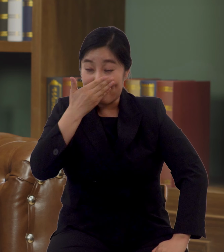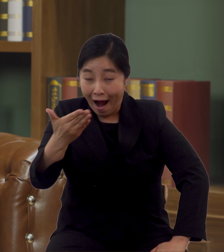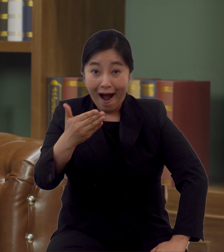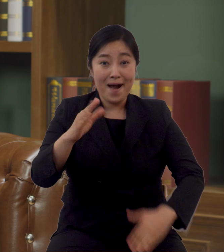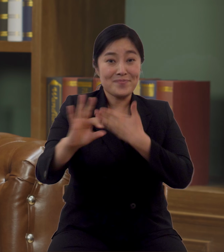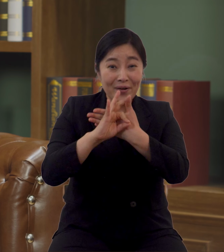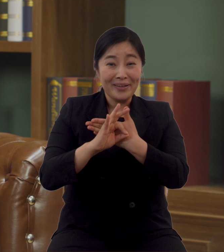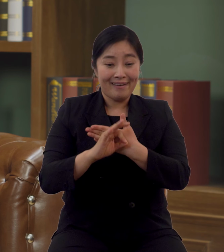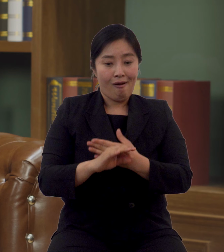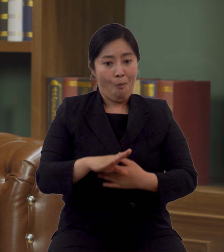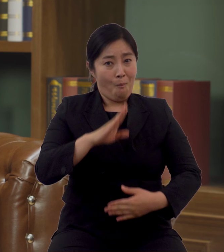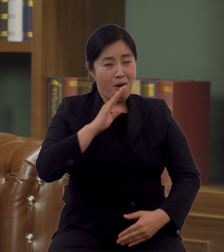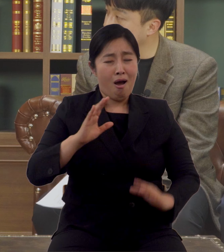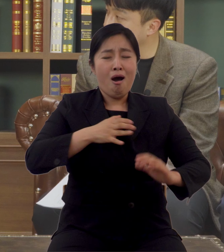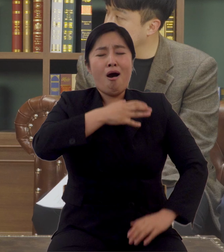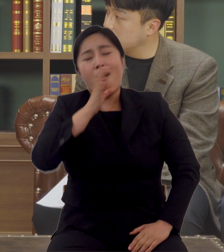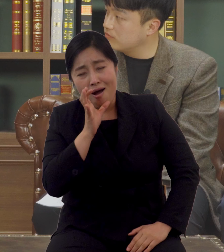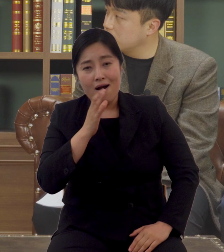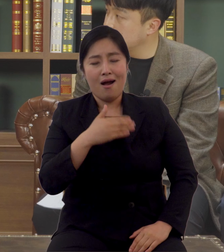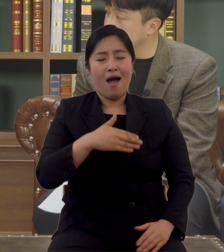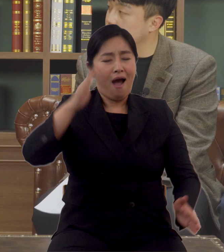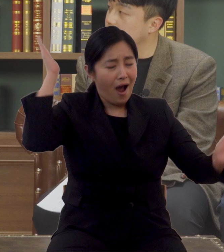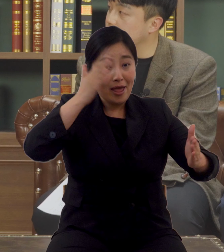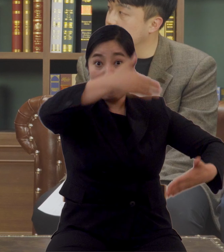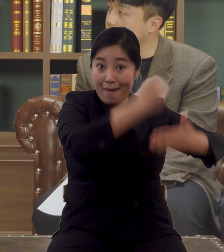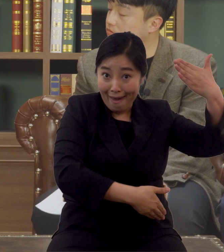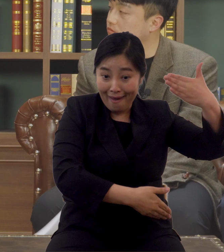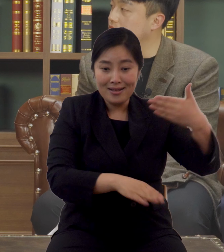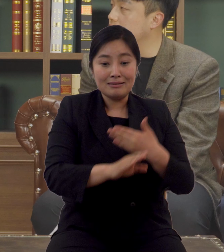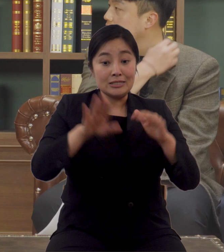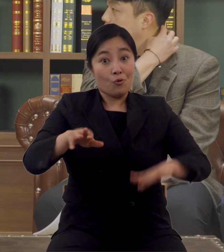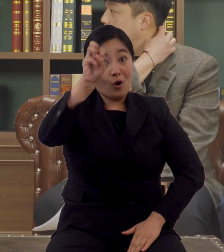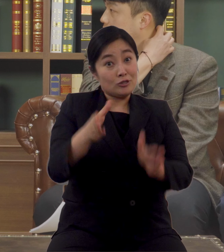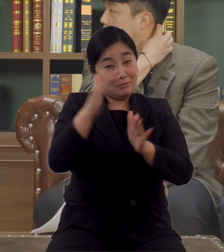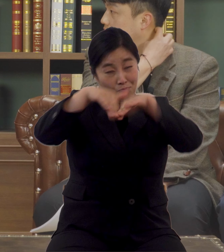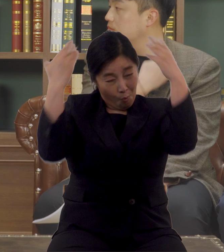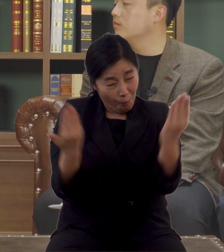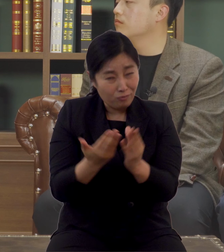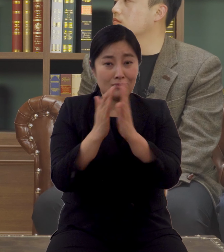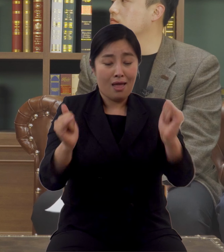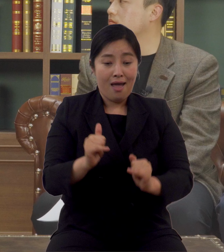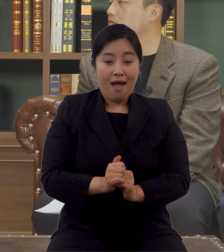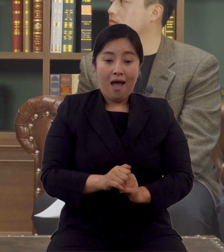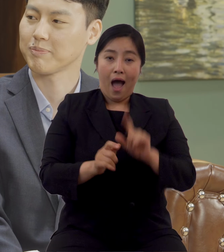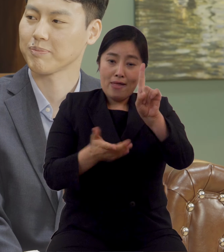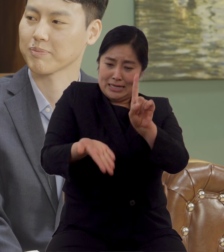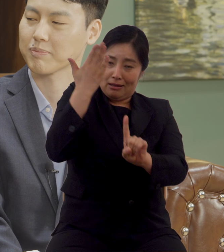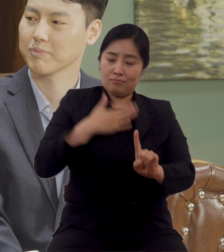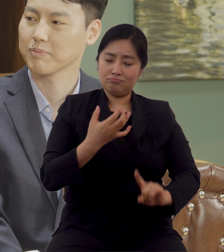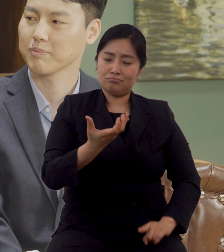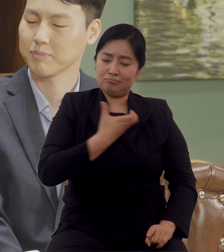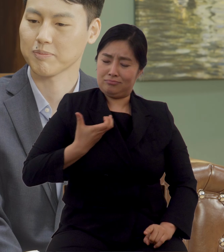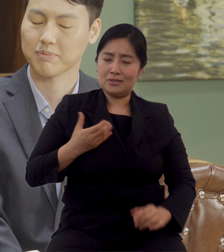취업 인구가 유발된다면 어르신이나 미성년자를 제외하고 나서는 지금 광주 시민 모두가